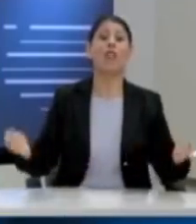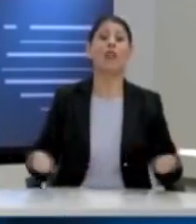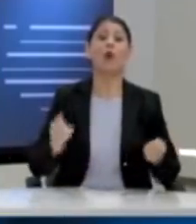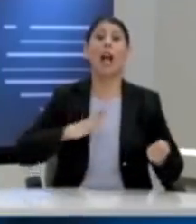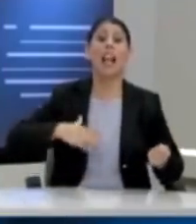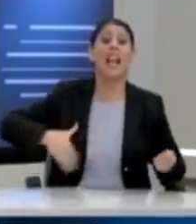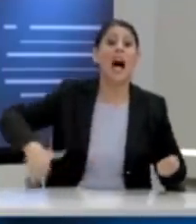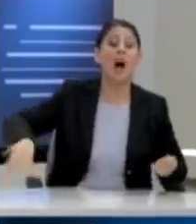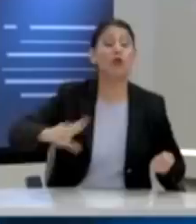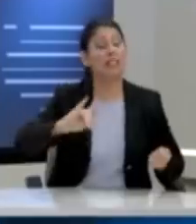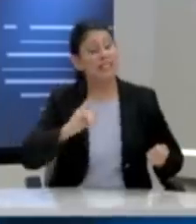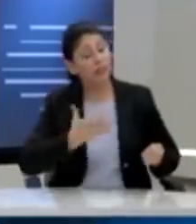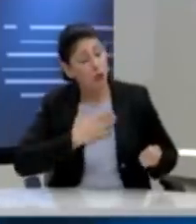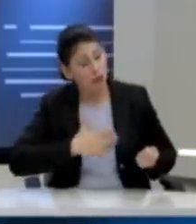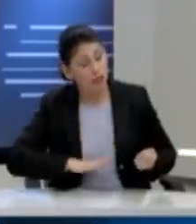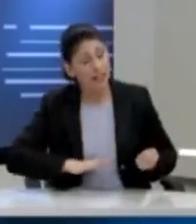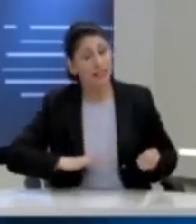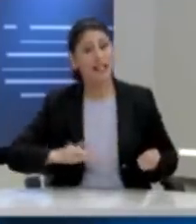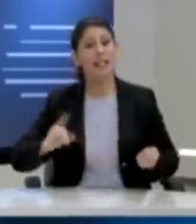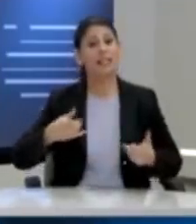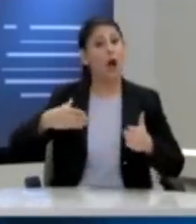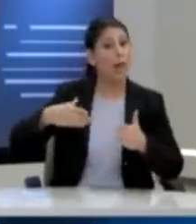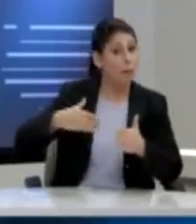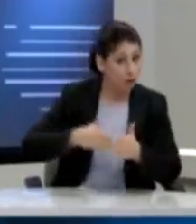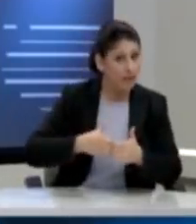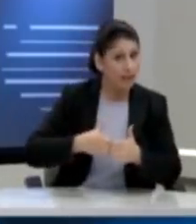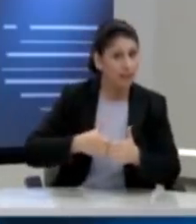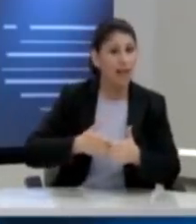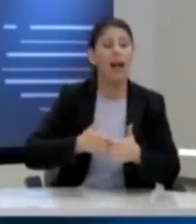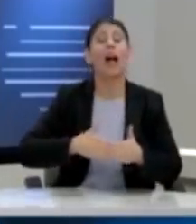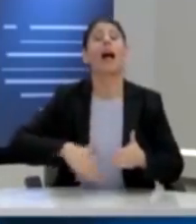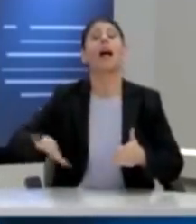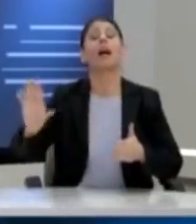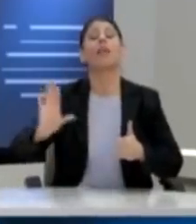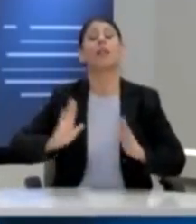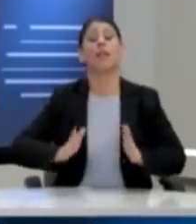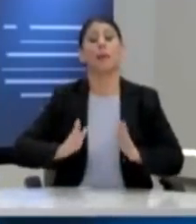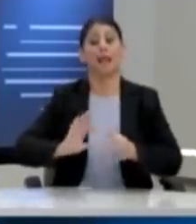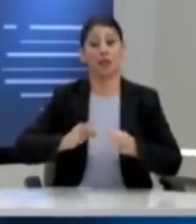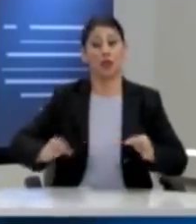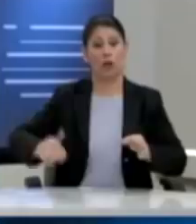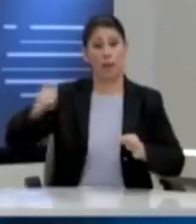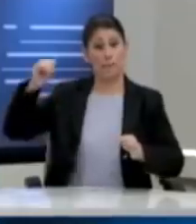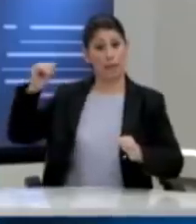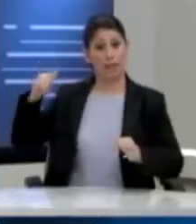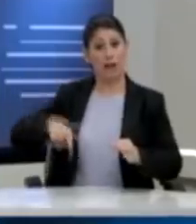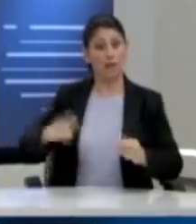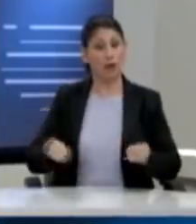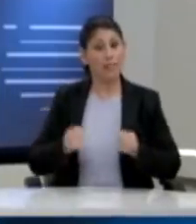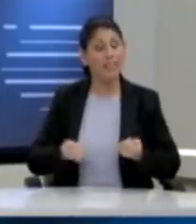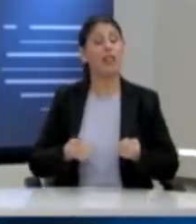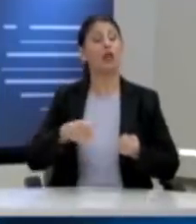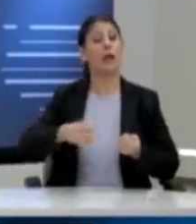λαός, είτε το θέλετε, είτε τον εμποδίζετε, δεν θα πάει η ιστορία πίσω και αυτά γίνονται με